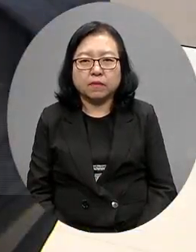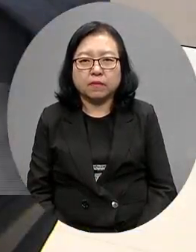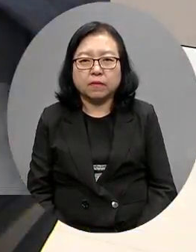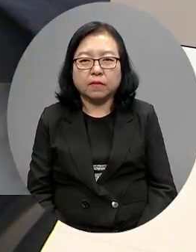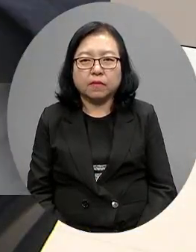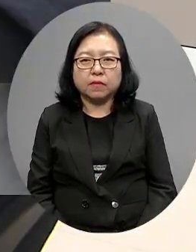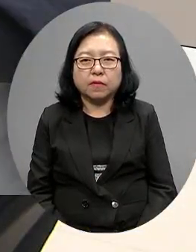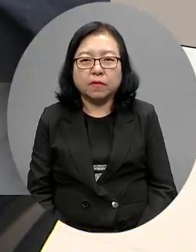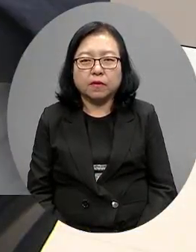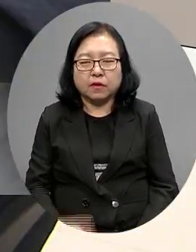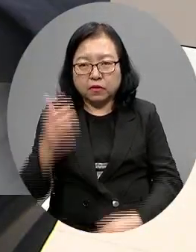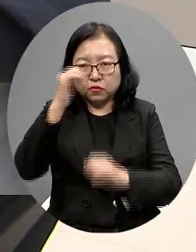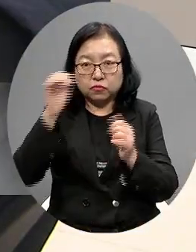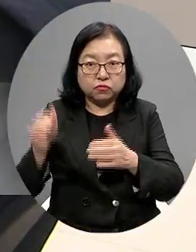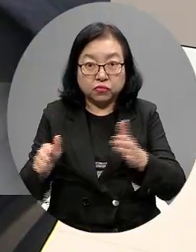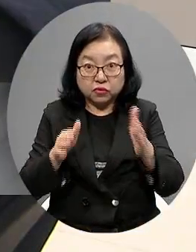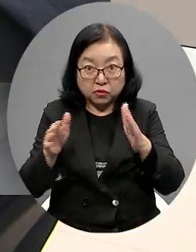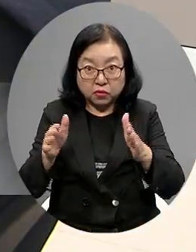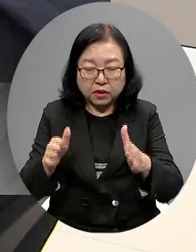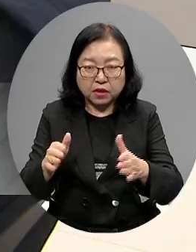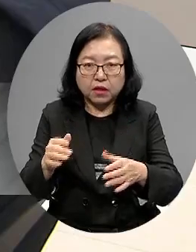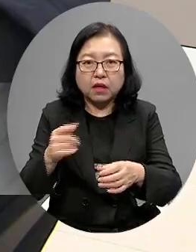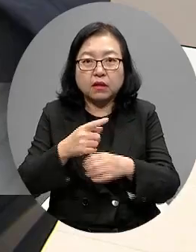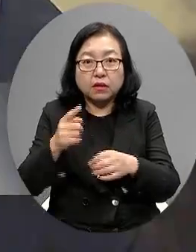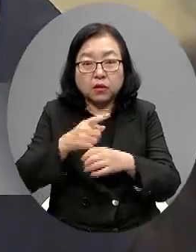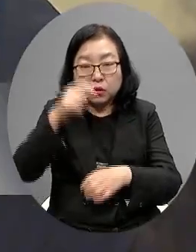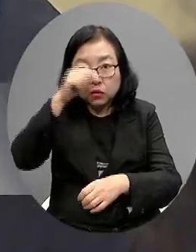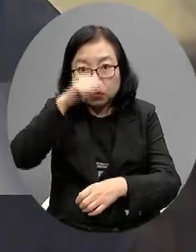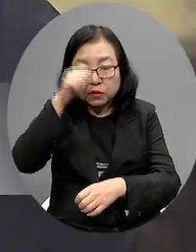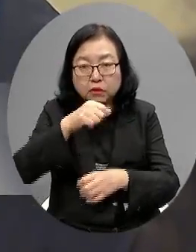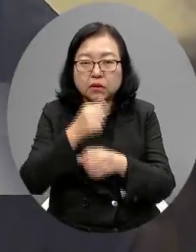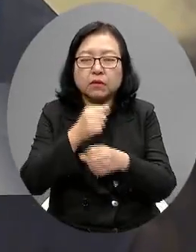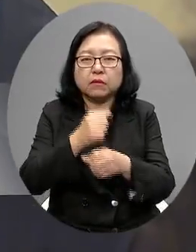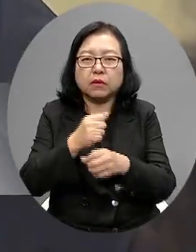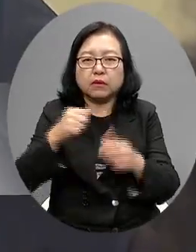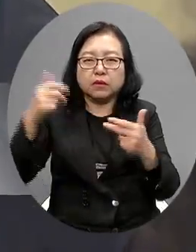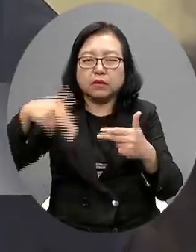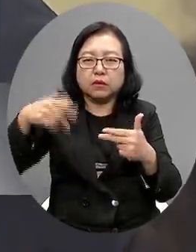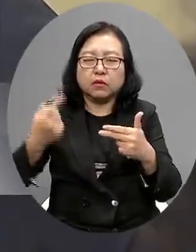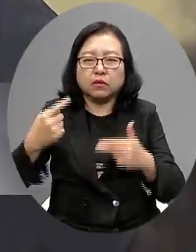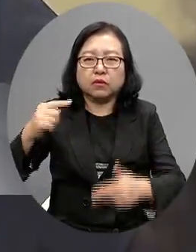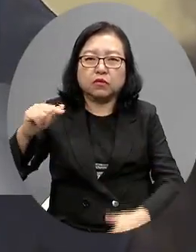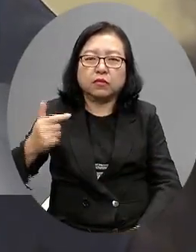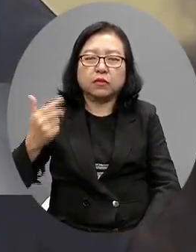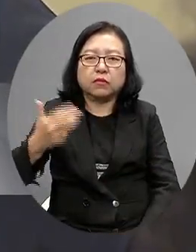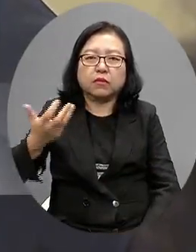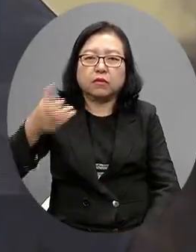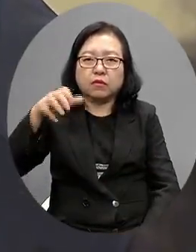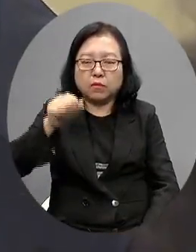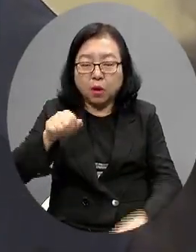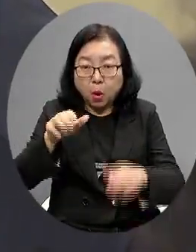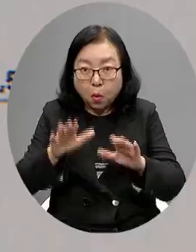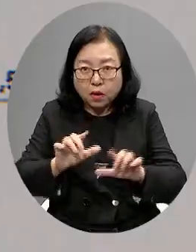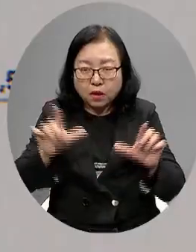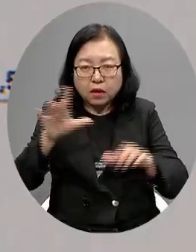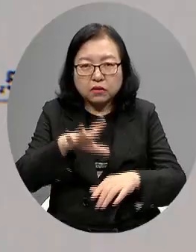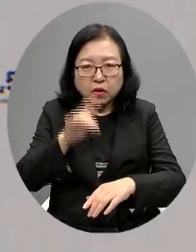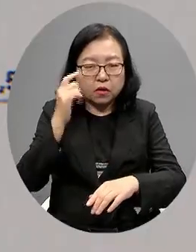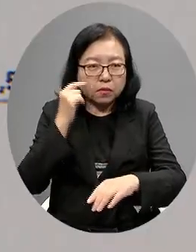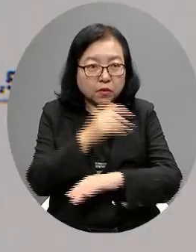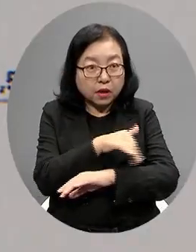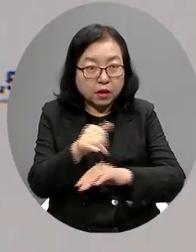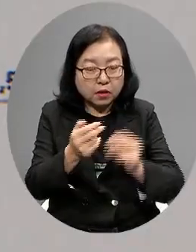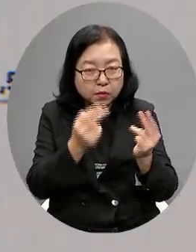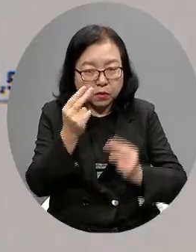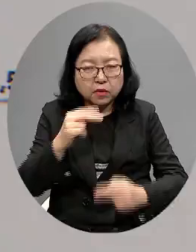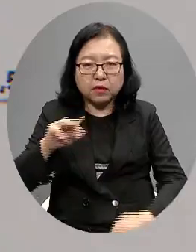미에 대한 충청북도가 꾸린 내년도 산림은 7조 16683 원 규모입니다 올해 당초 예산보다